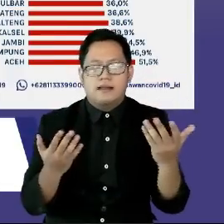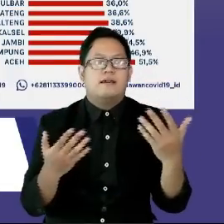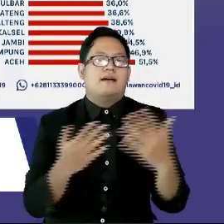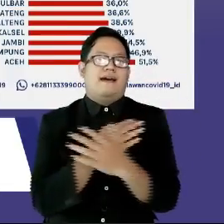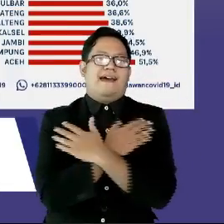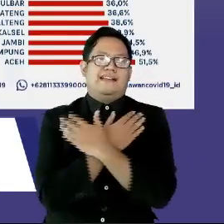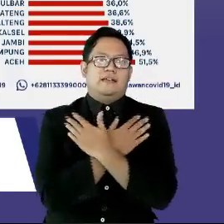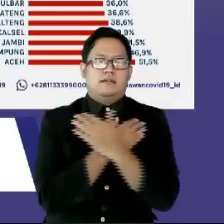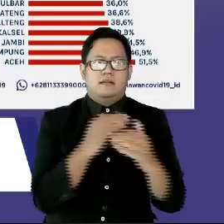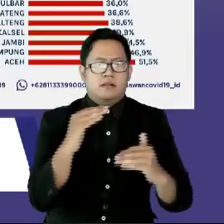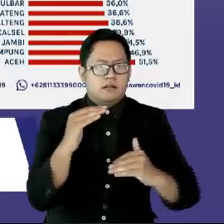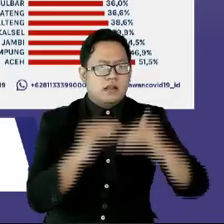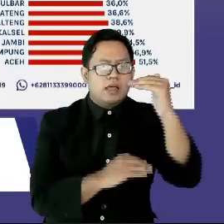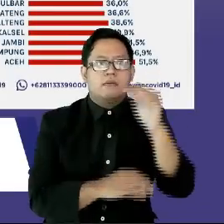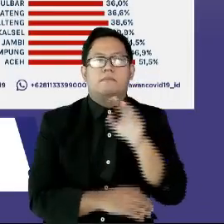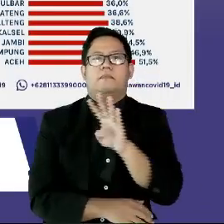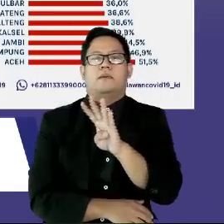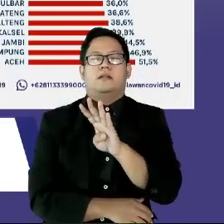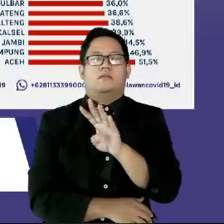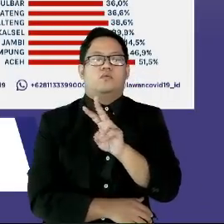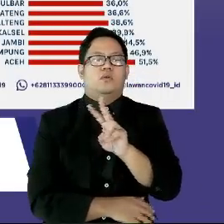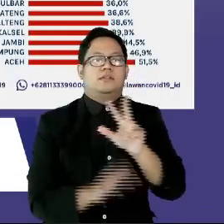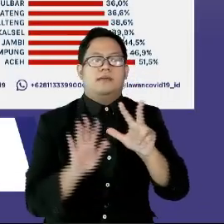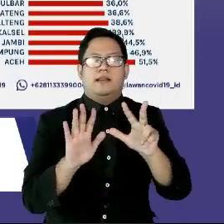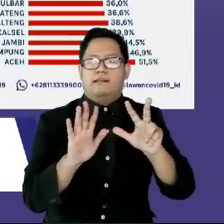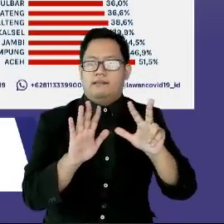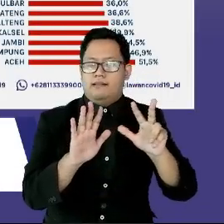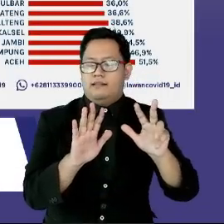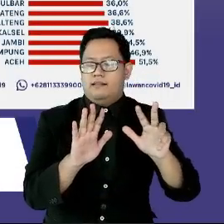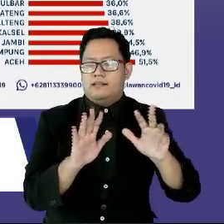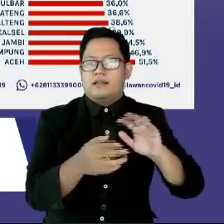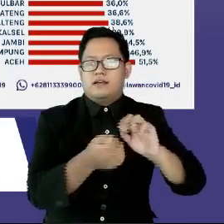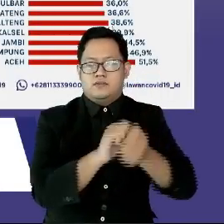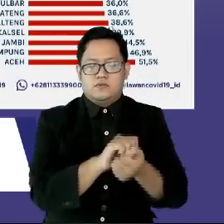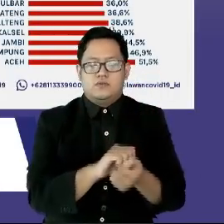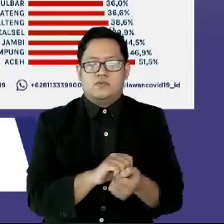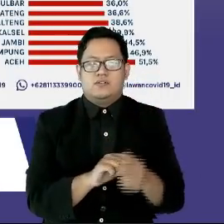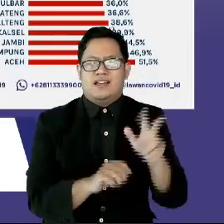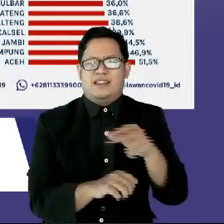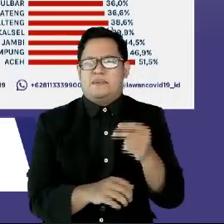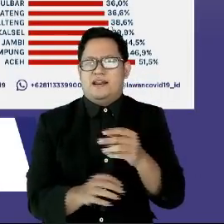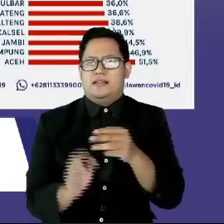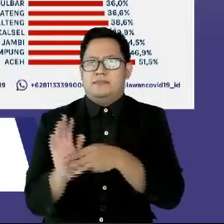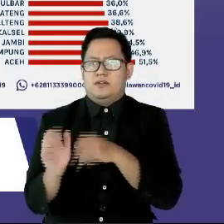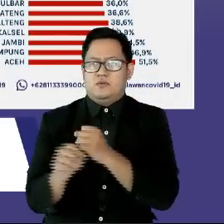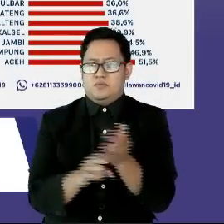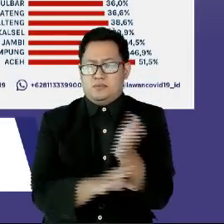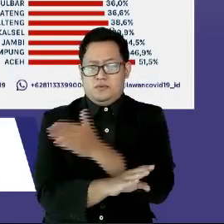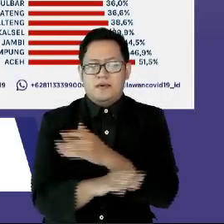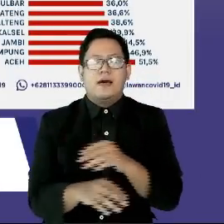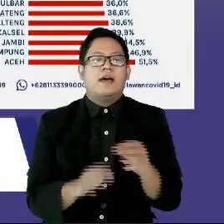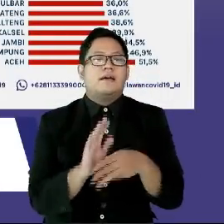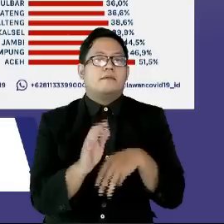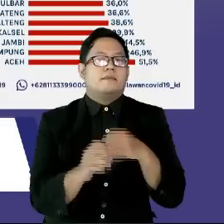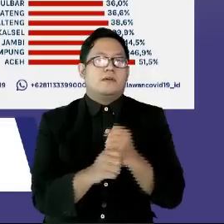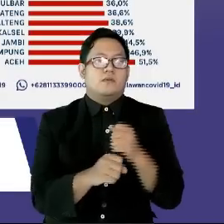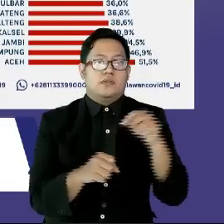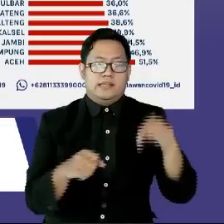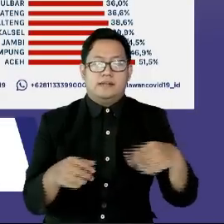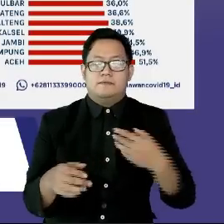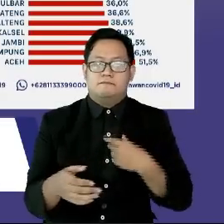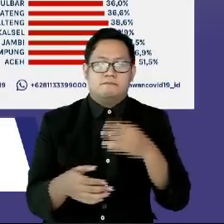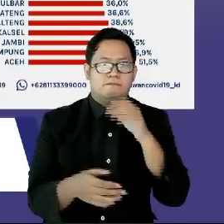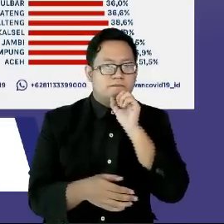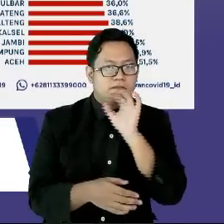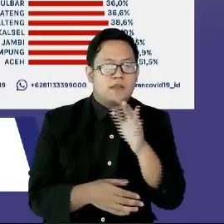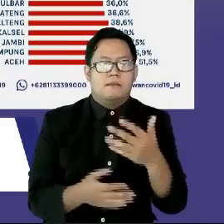naik 429 kasus dibandingkan minggu sebelumnya. Dan sebagai catatan, pada minggu ini, kesembuhan di